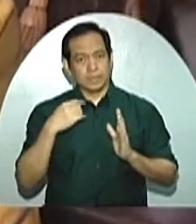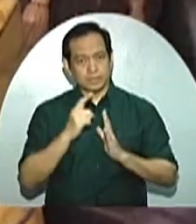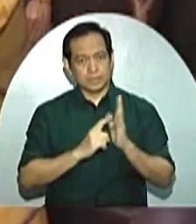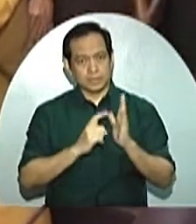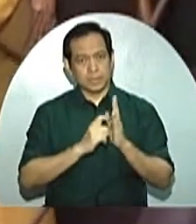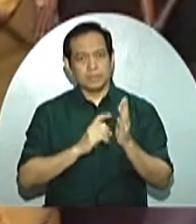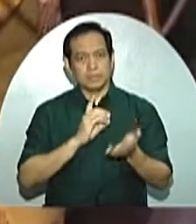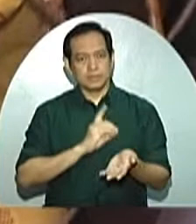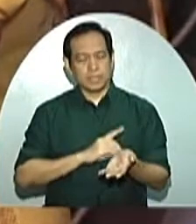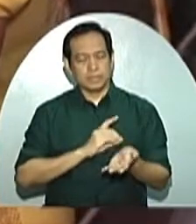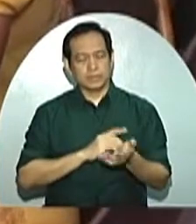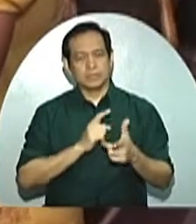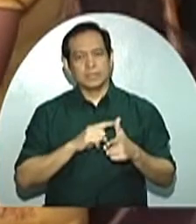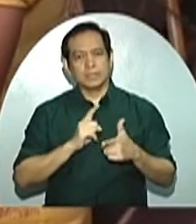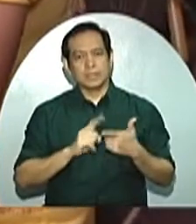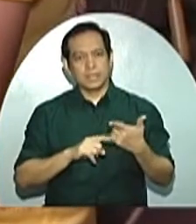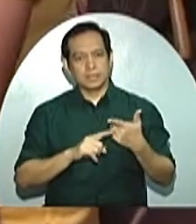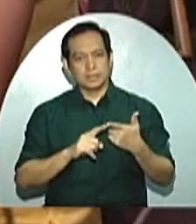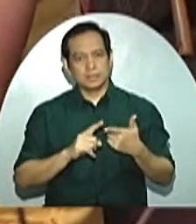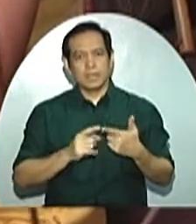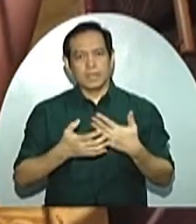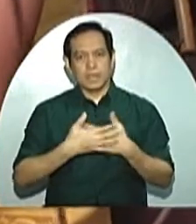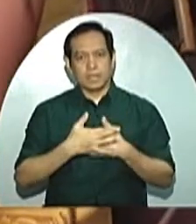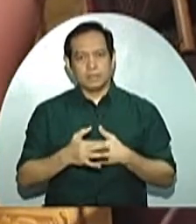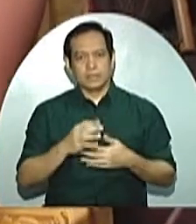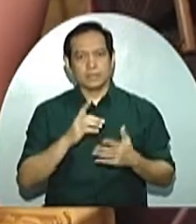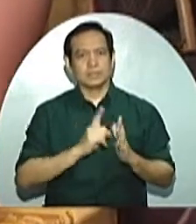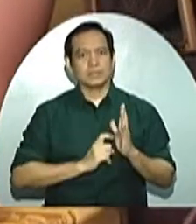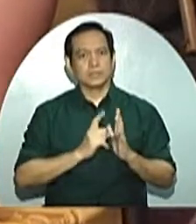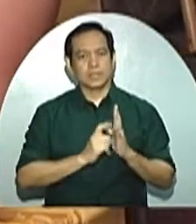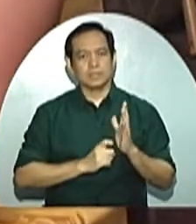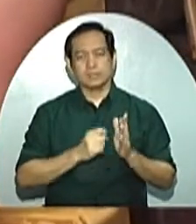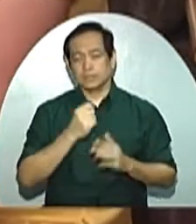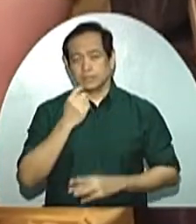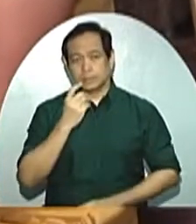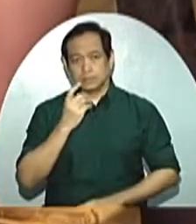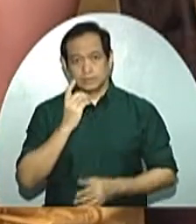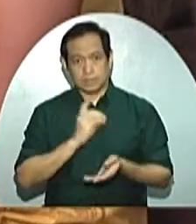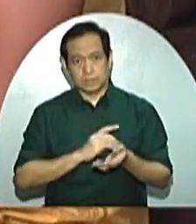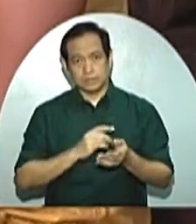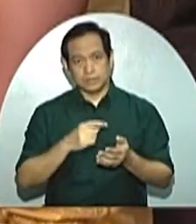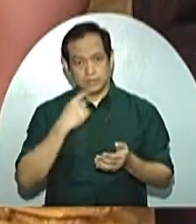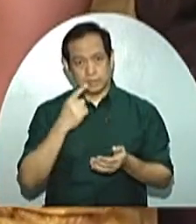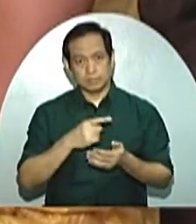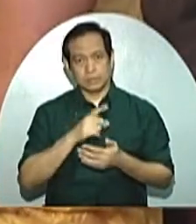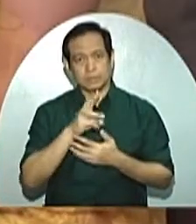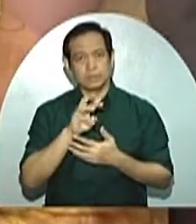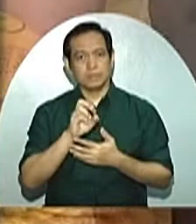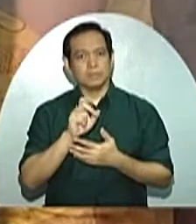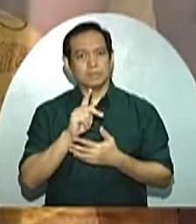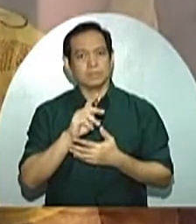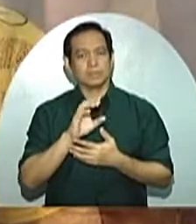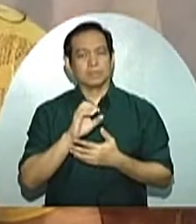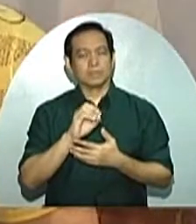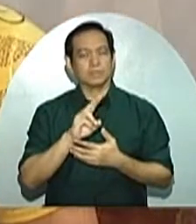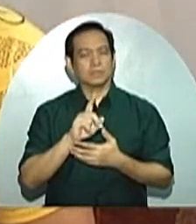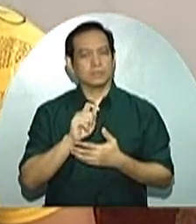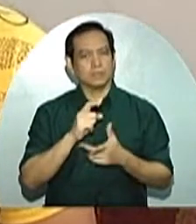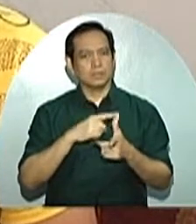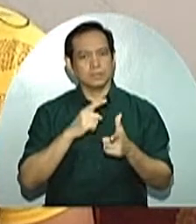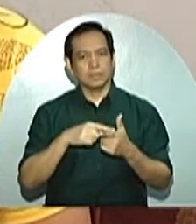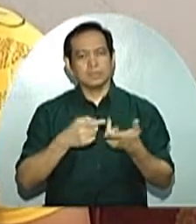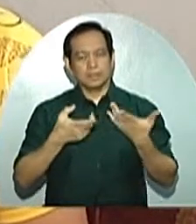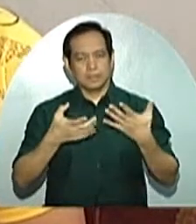up siya. Ngayon po, nung ipina-check up ko, ang sabi po ng doktor, i-workout nga daw po siya. Ngayon